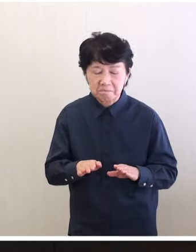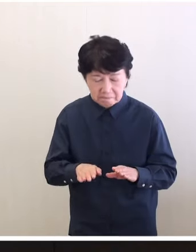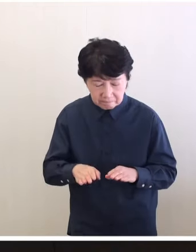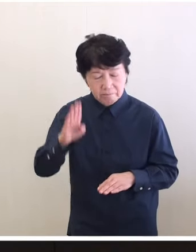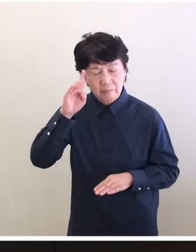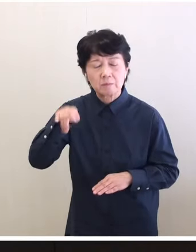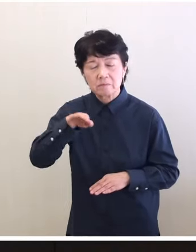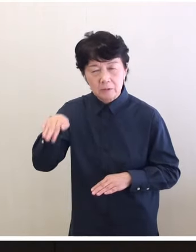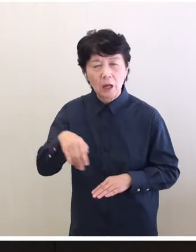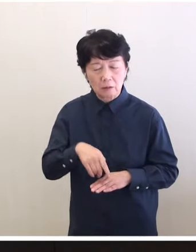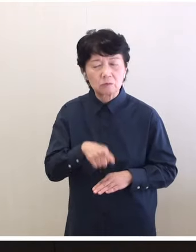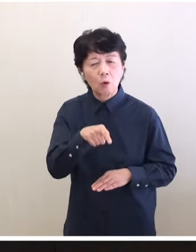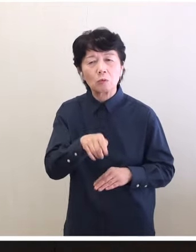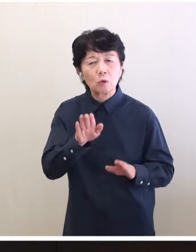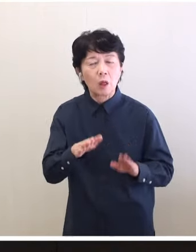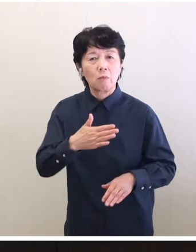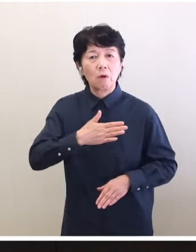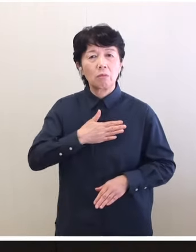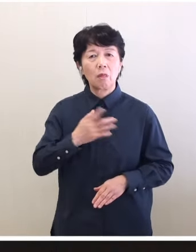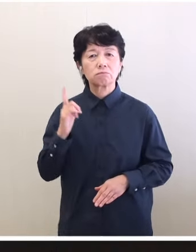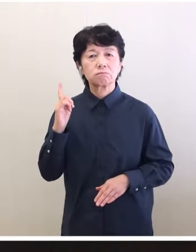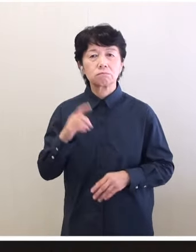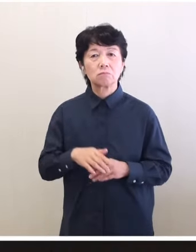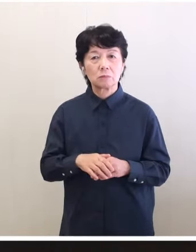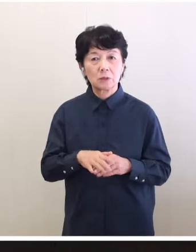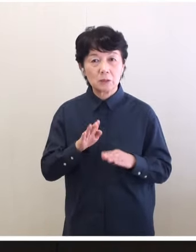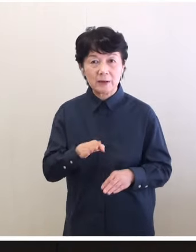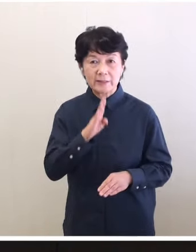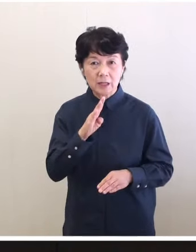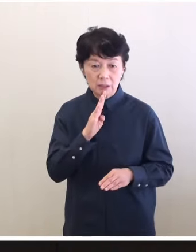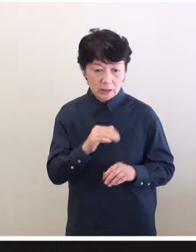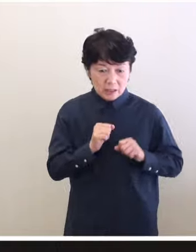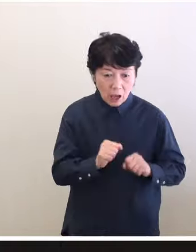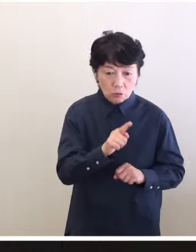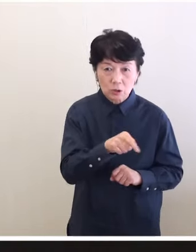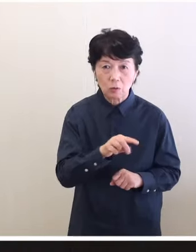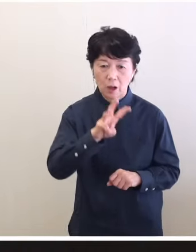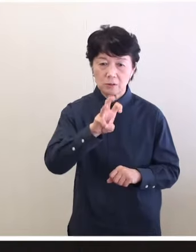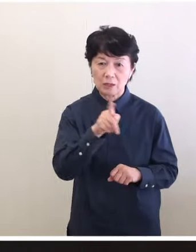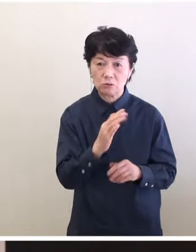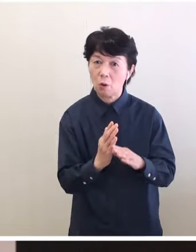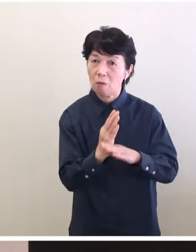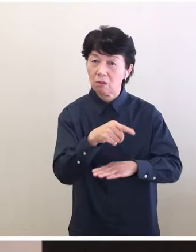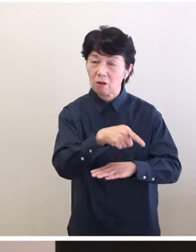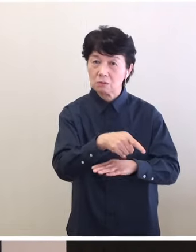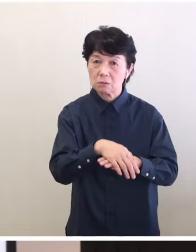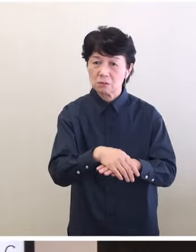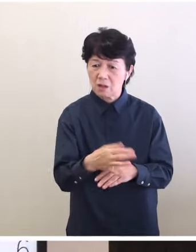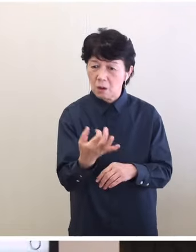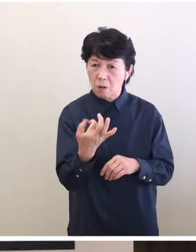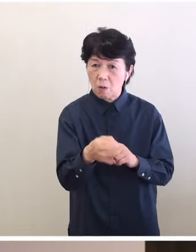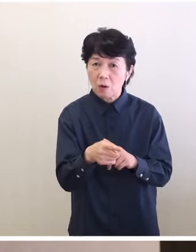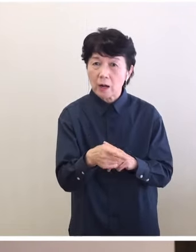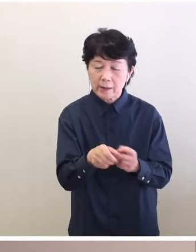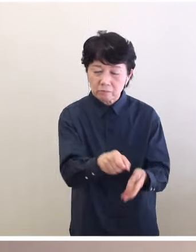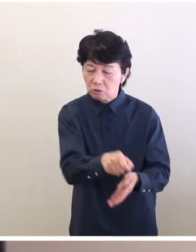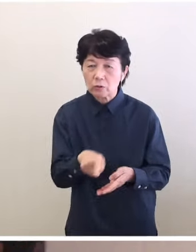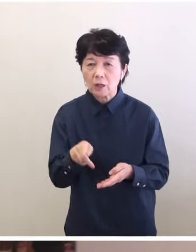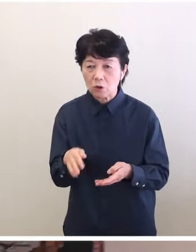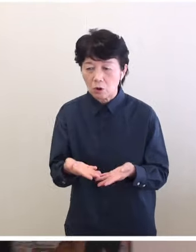ても認識をしています。すでに30人を超える実行犯、さらには被害金品の運搬